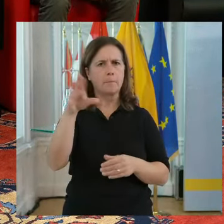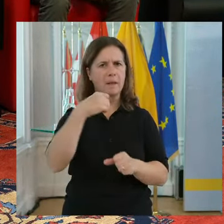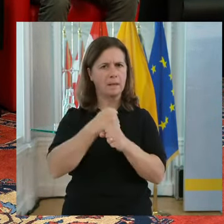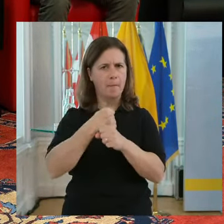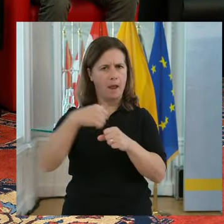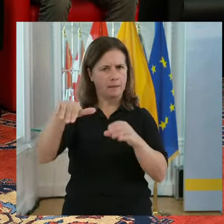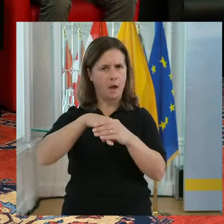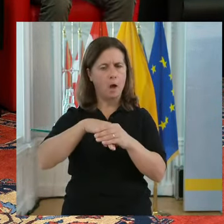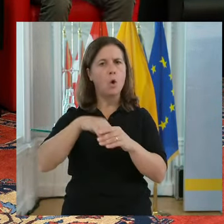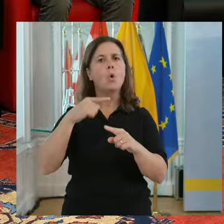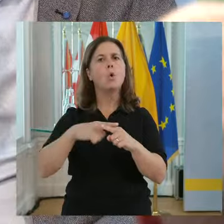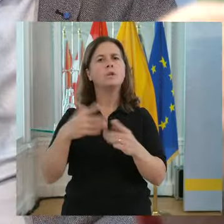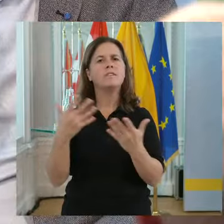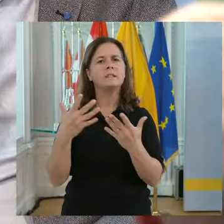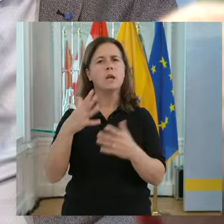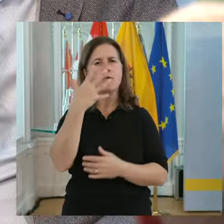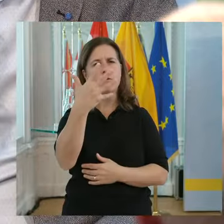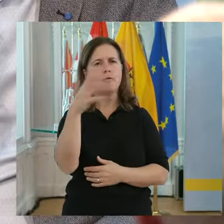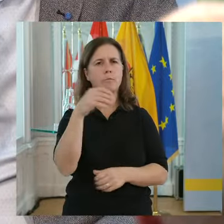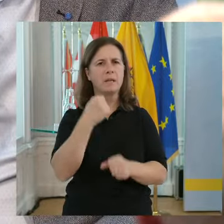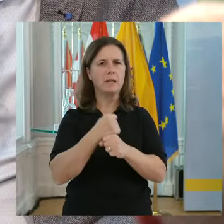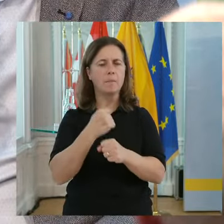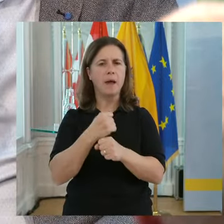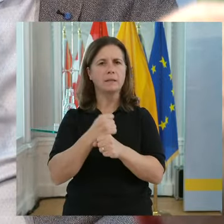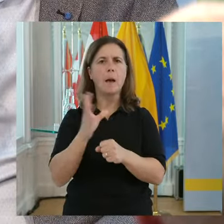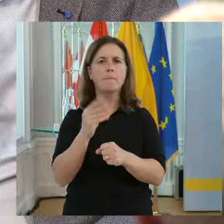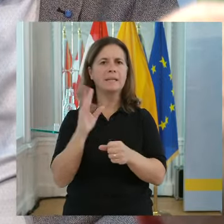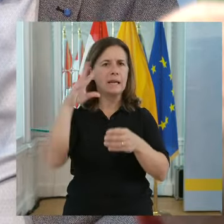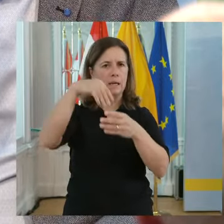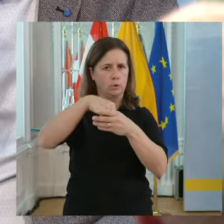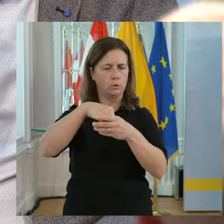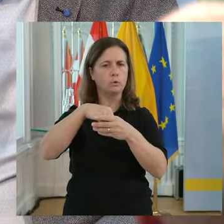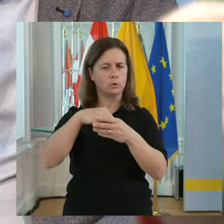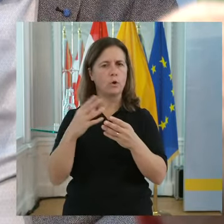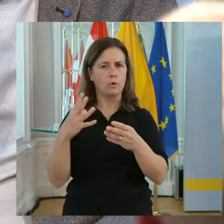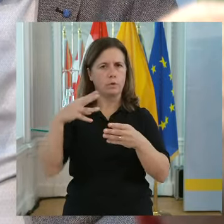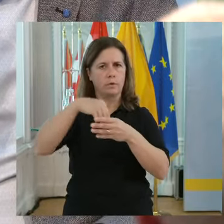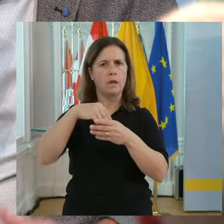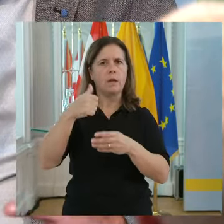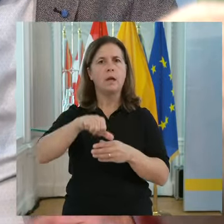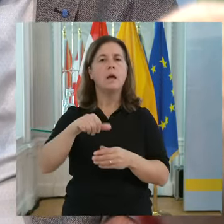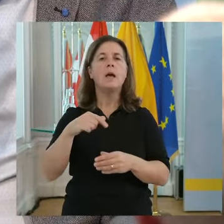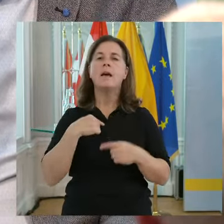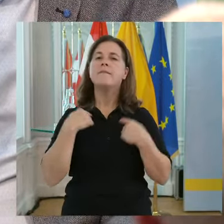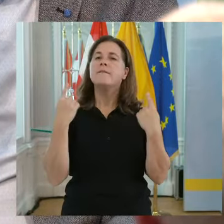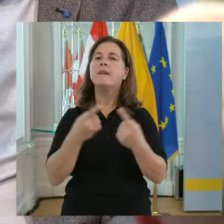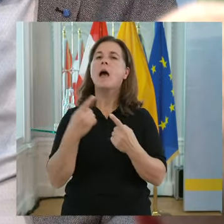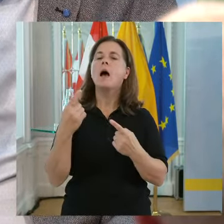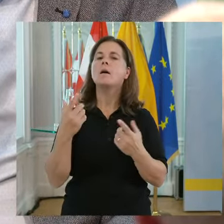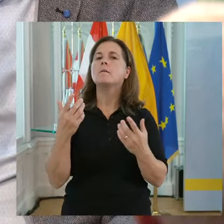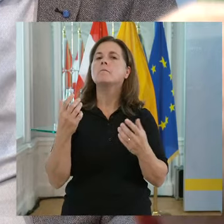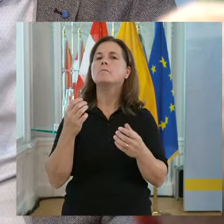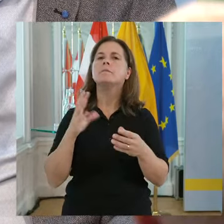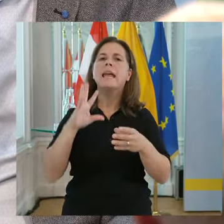Betrieb und haben davon 5 Mitarbeitern mit Inklusion. Wir betreiben Inklusion